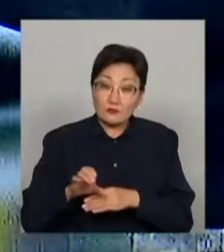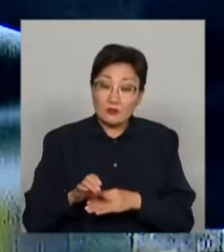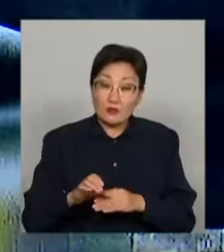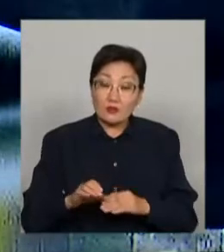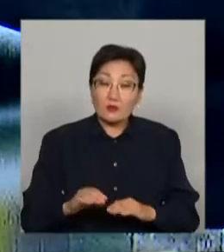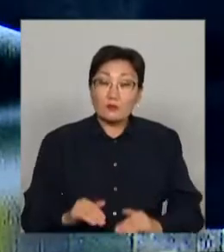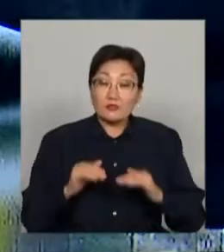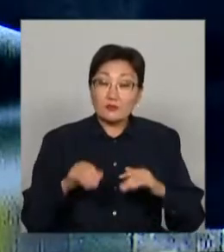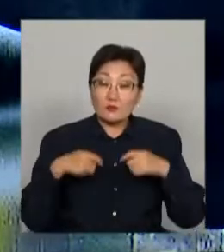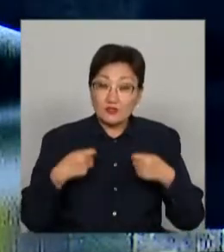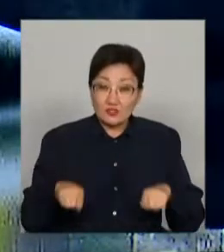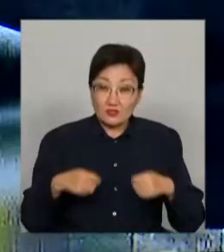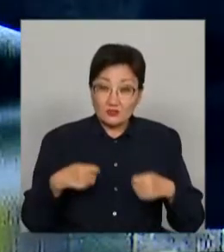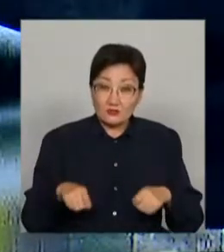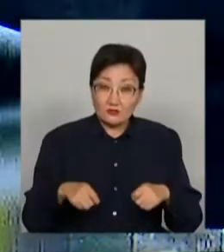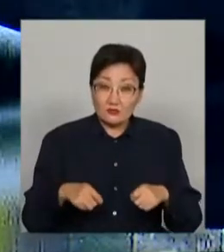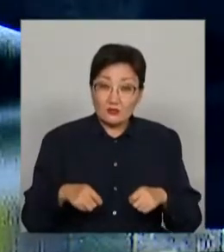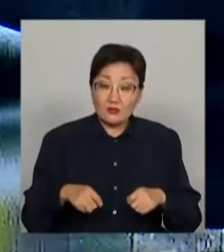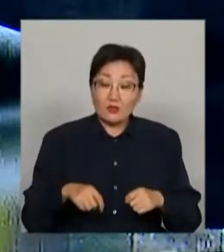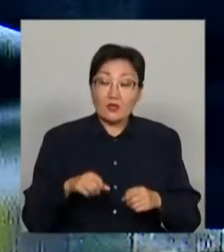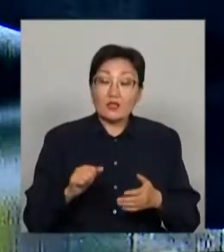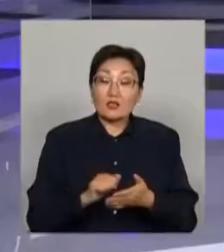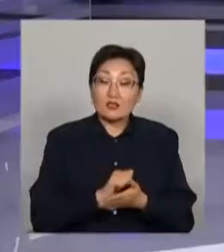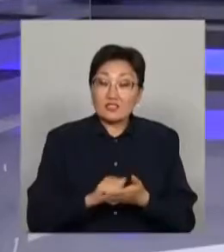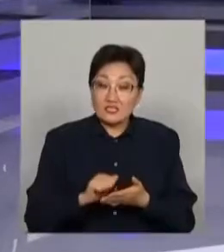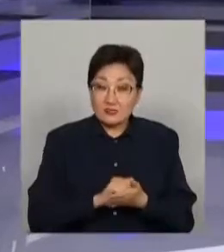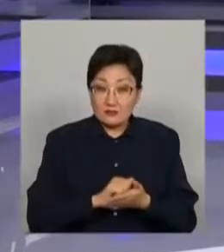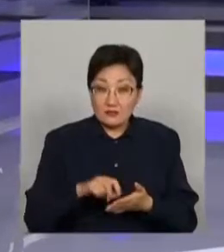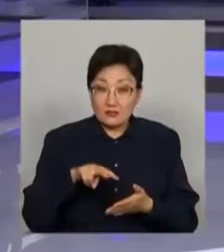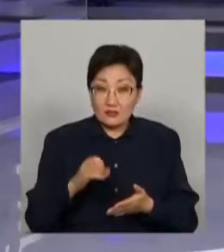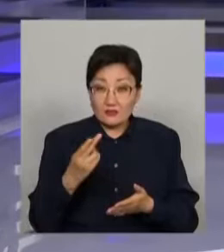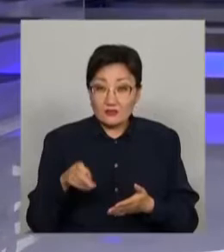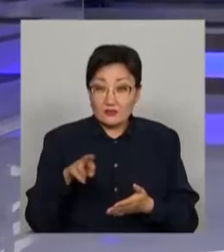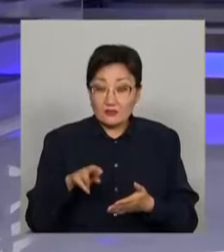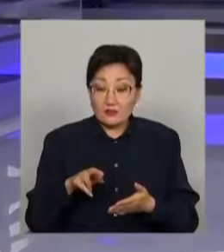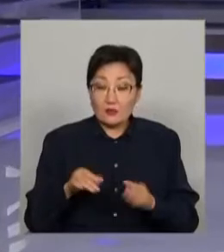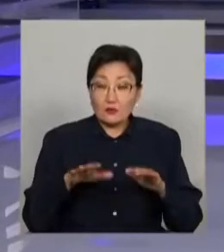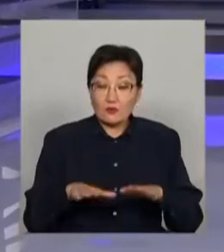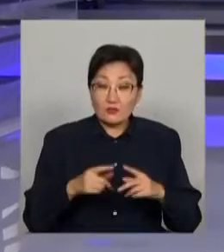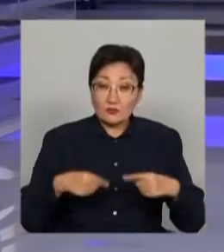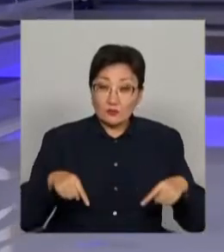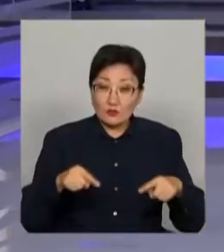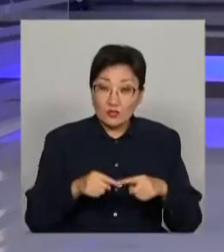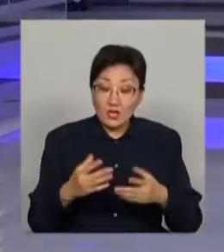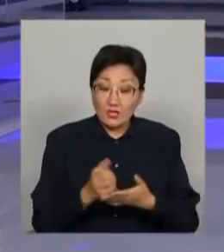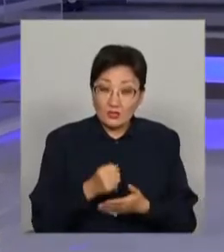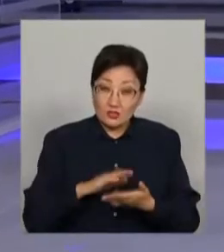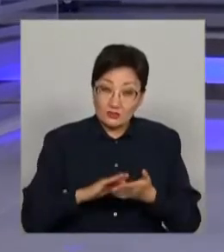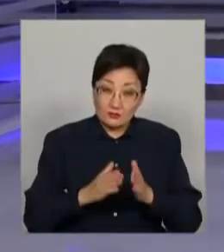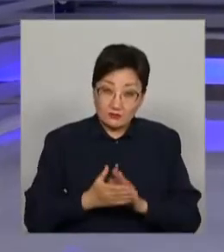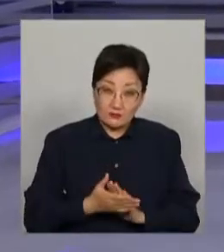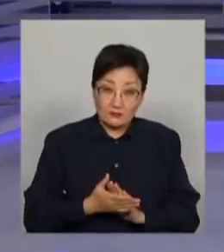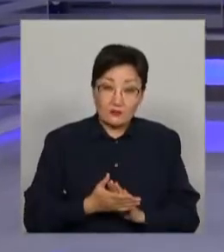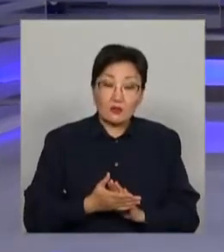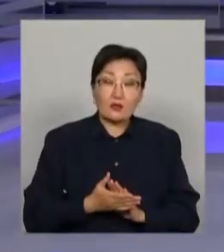көтерме сауда саттықта лицензиясын жергілікті орында алатын болса, яғни